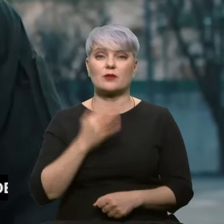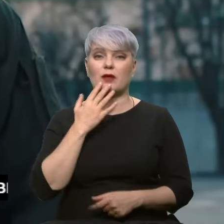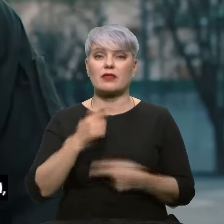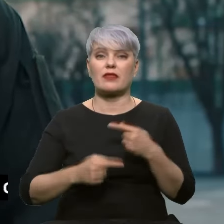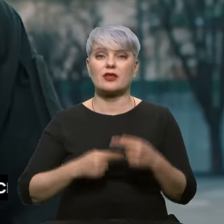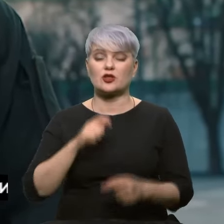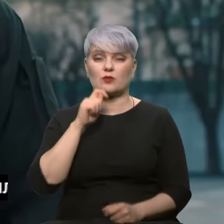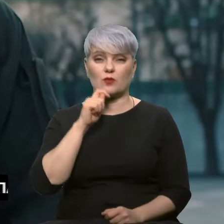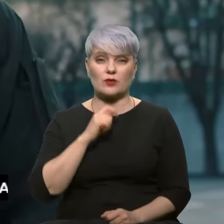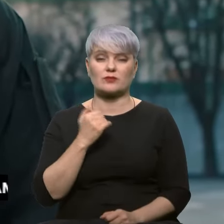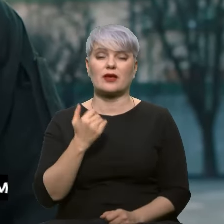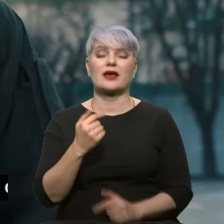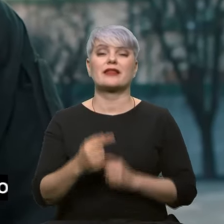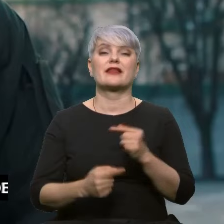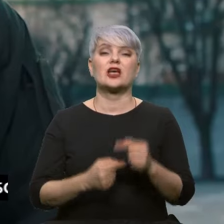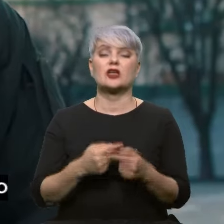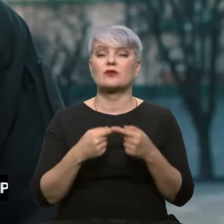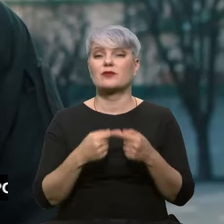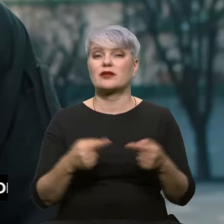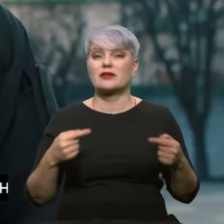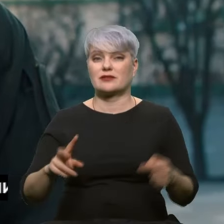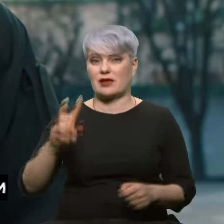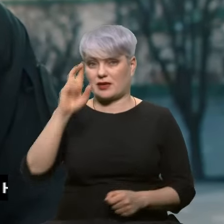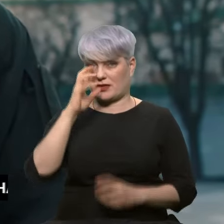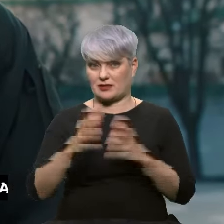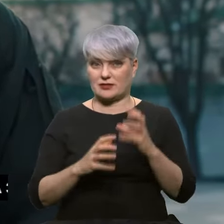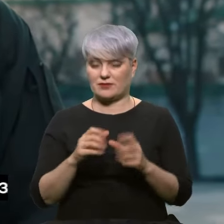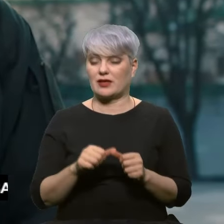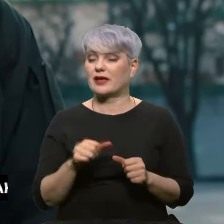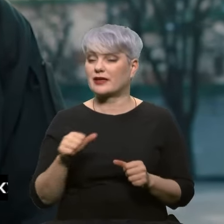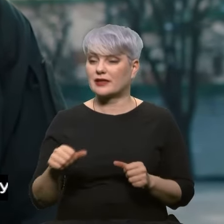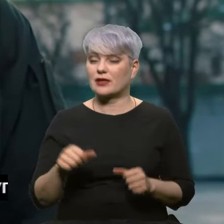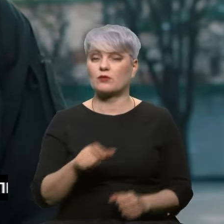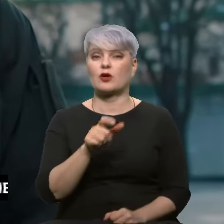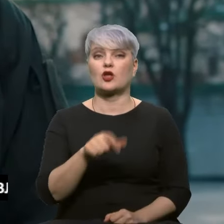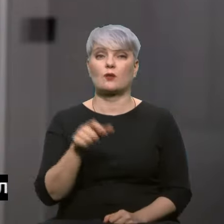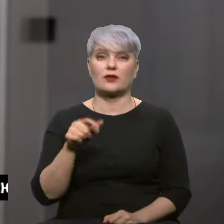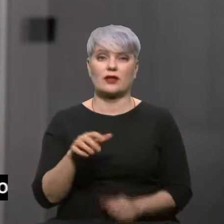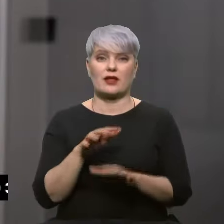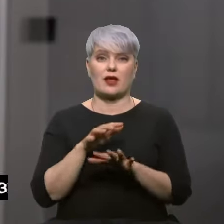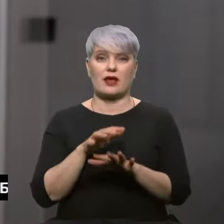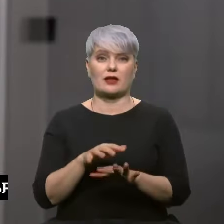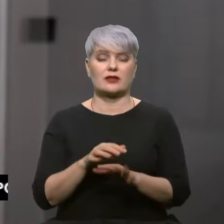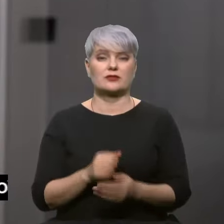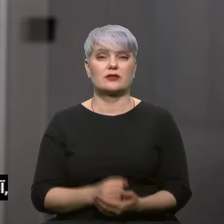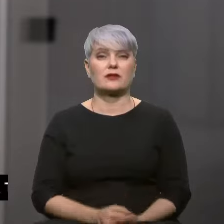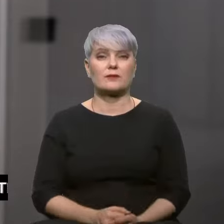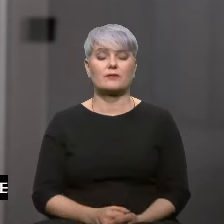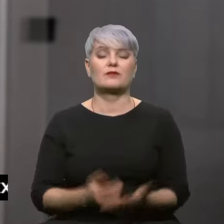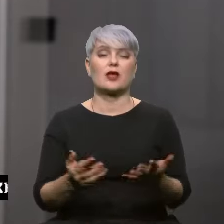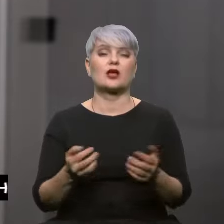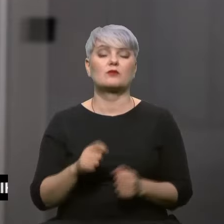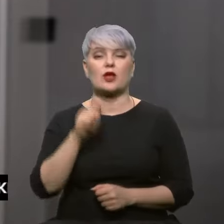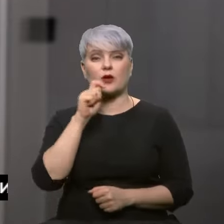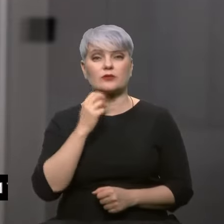їхнім нащадкам з різних країн світу. Звісно, окрім громадян країни-агресора. Отримати українське